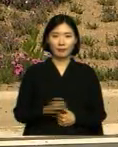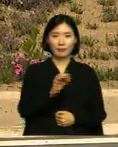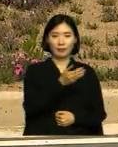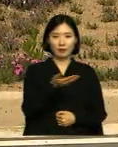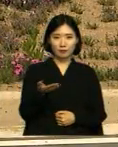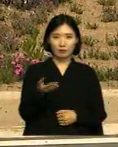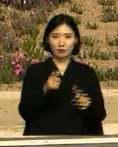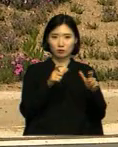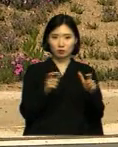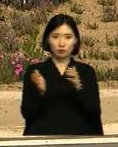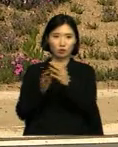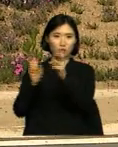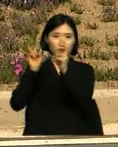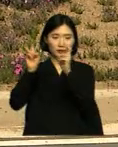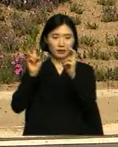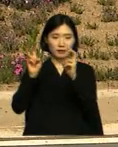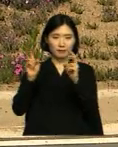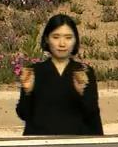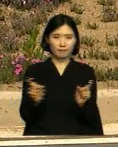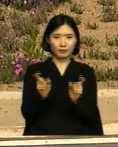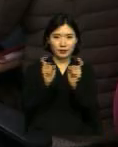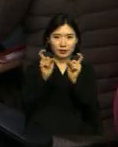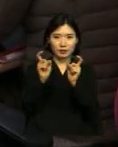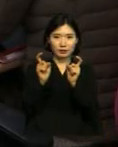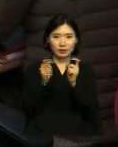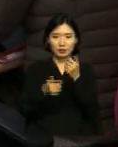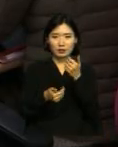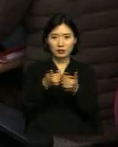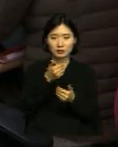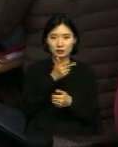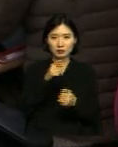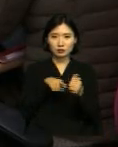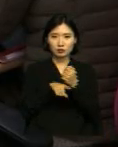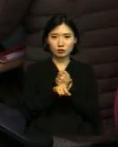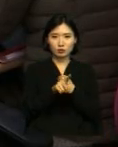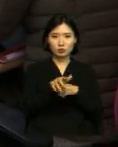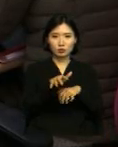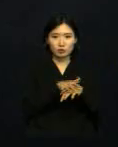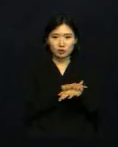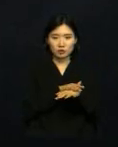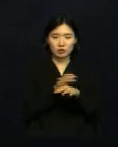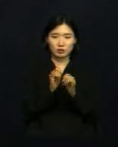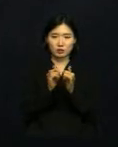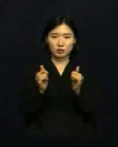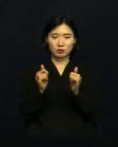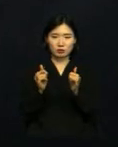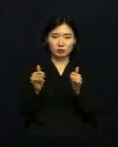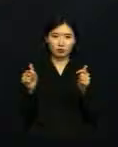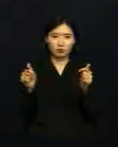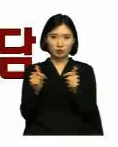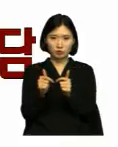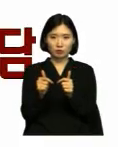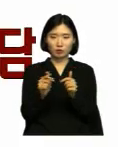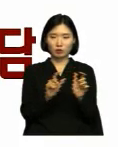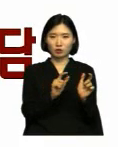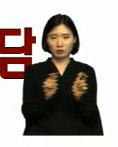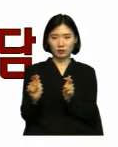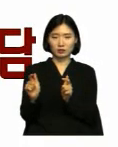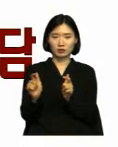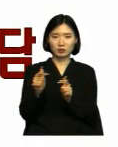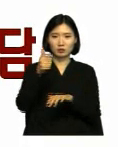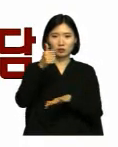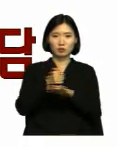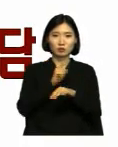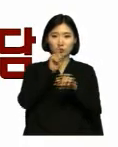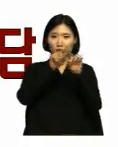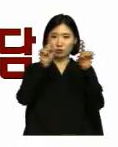양평 분과 양 품사가 대립하는 가장 큰 요인은 조직과 인원 축소 인건비 감추고 있습니다 양평군에 최 종